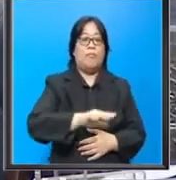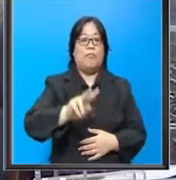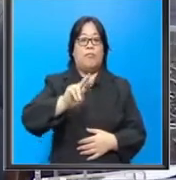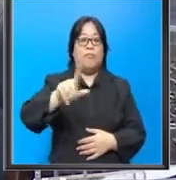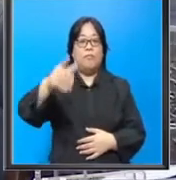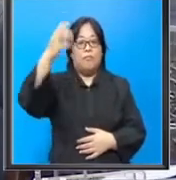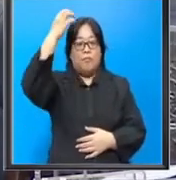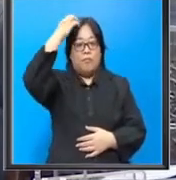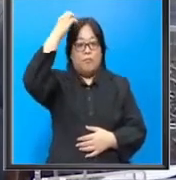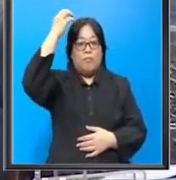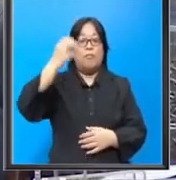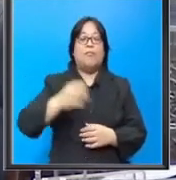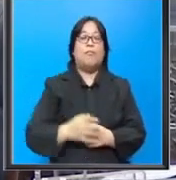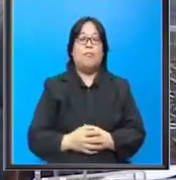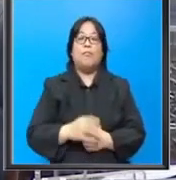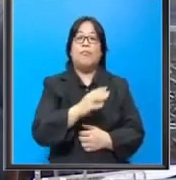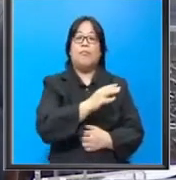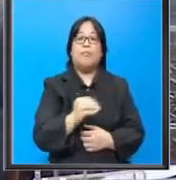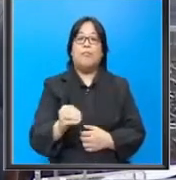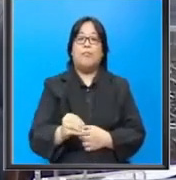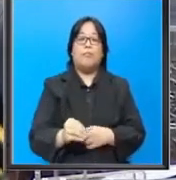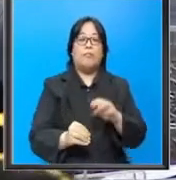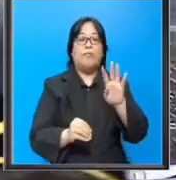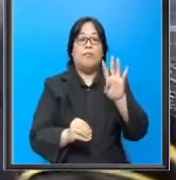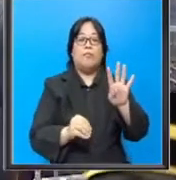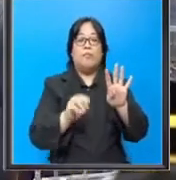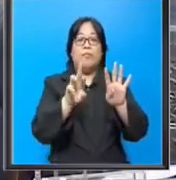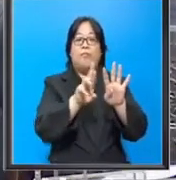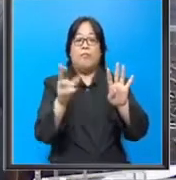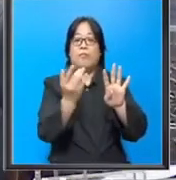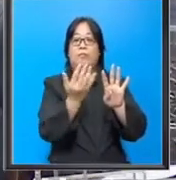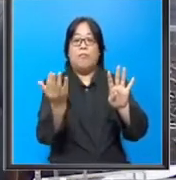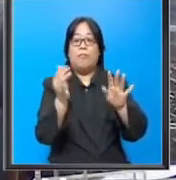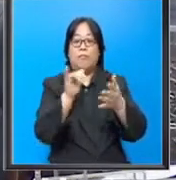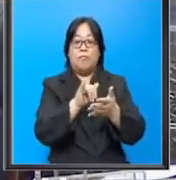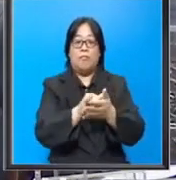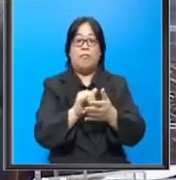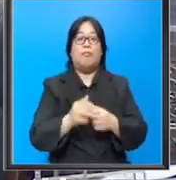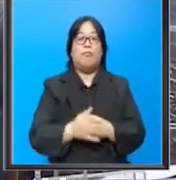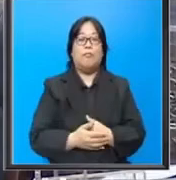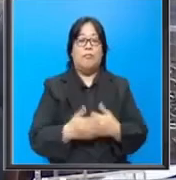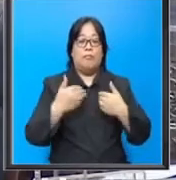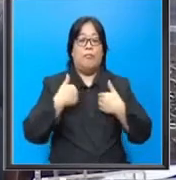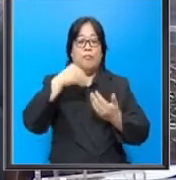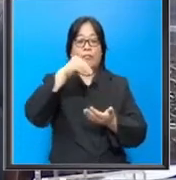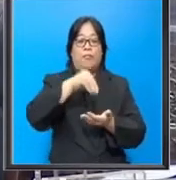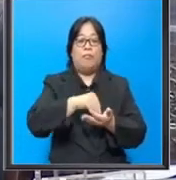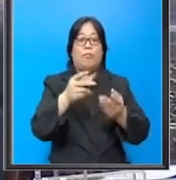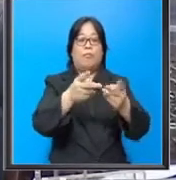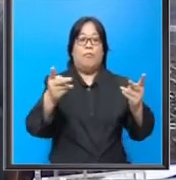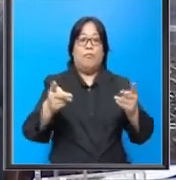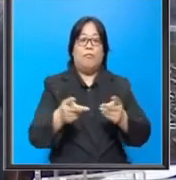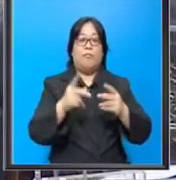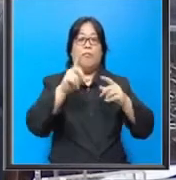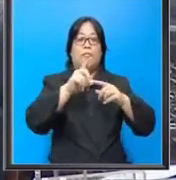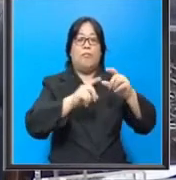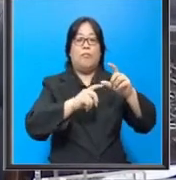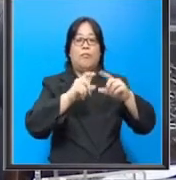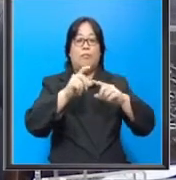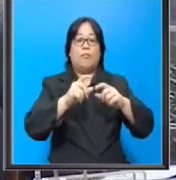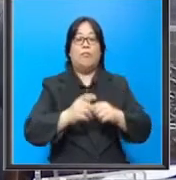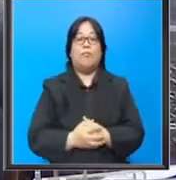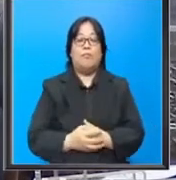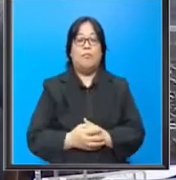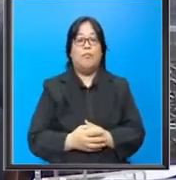Klang dan 4000 daripadanya Hai berada dalam kawasan di bgr